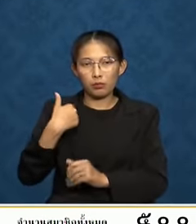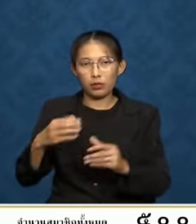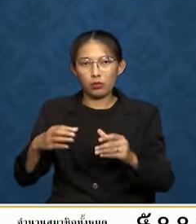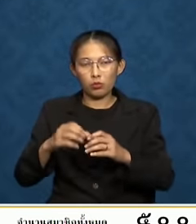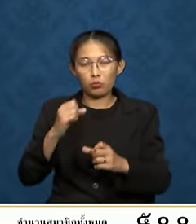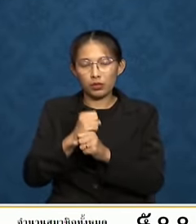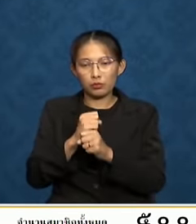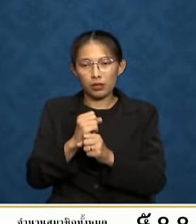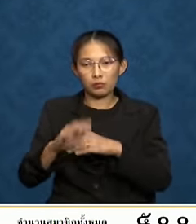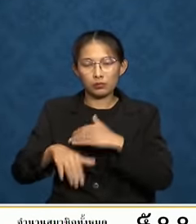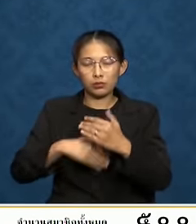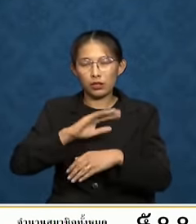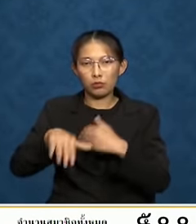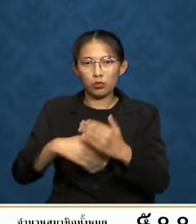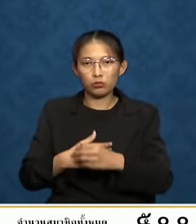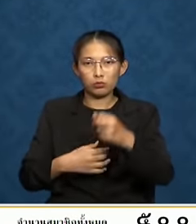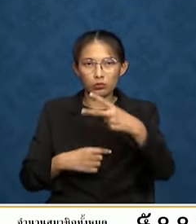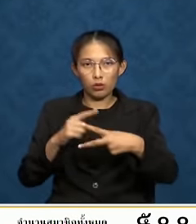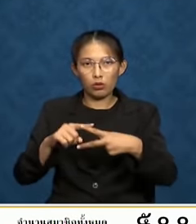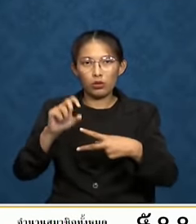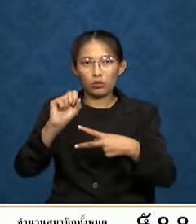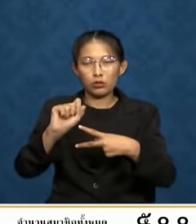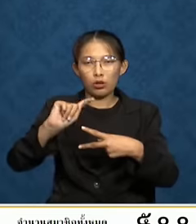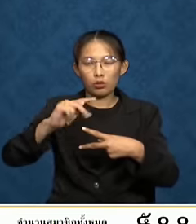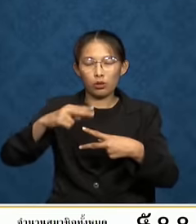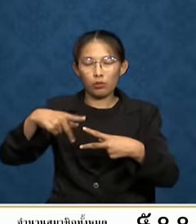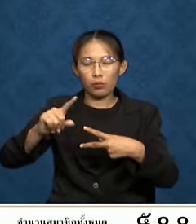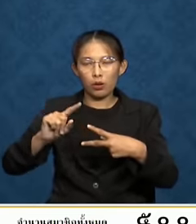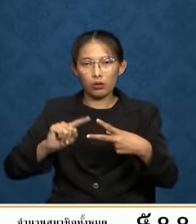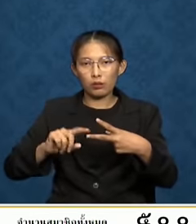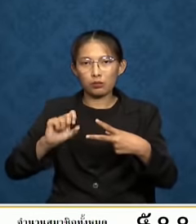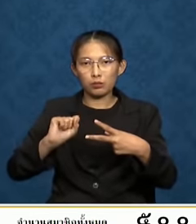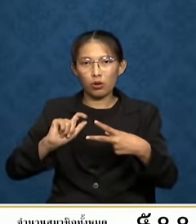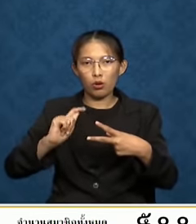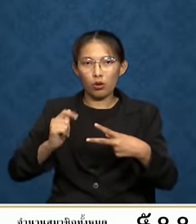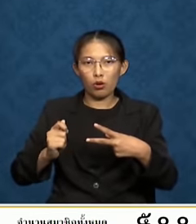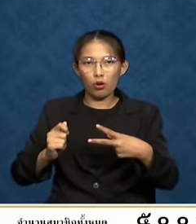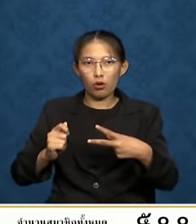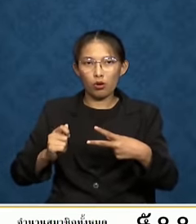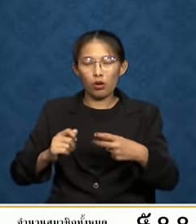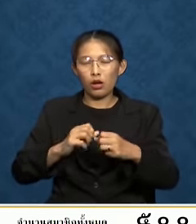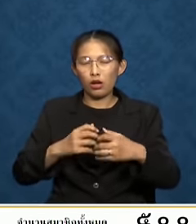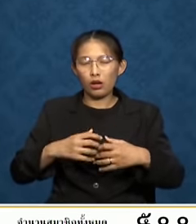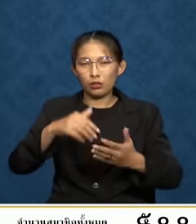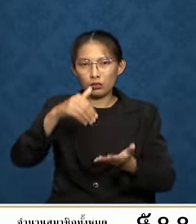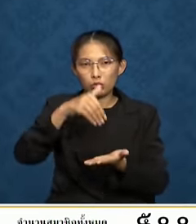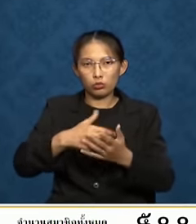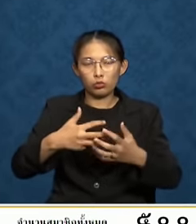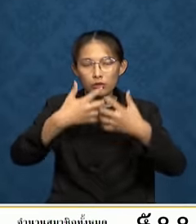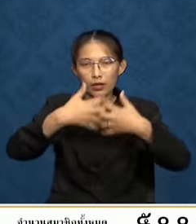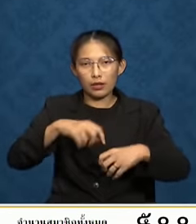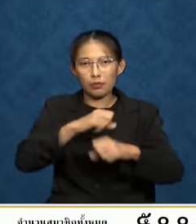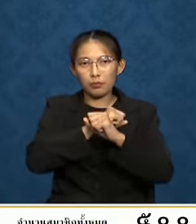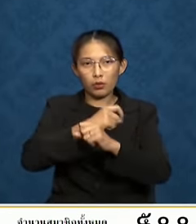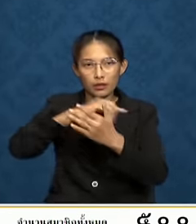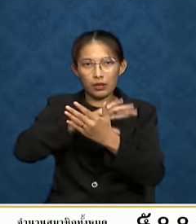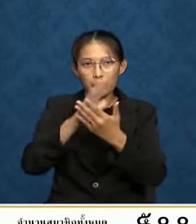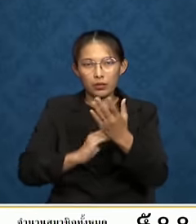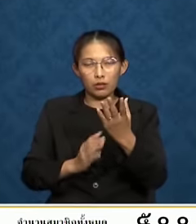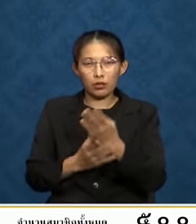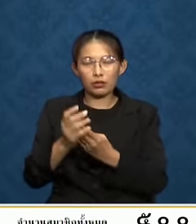เคลื่อนอยู่ 2หน่วยงานหลักสตปกับสอปทศูนย์อุตสาหกรรมป้องกันประเทศแล้วก็สถาบัน